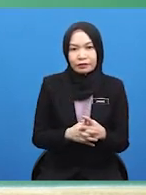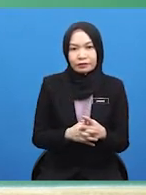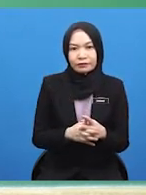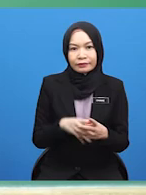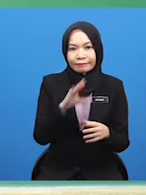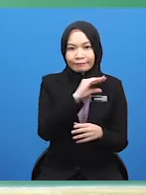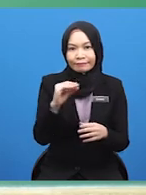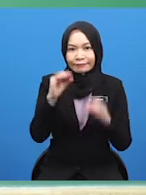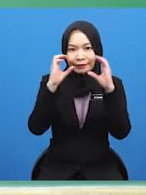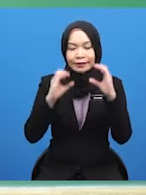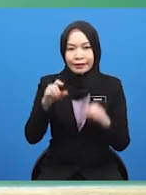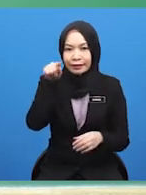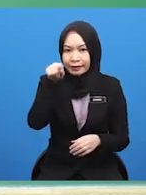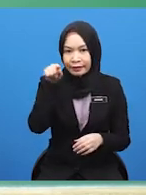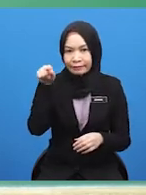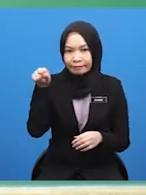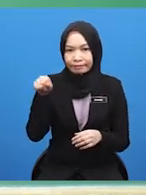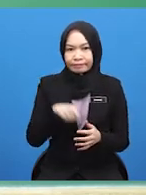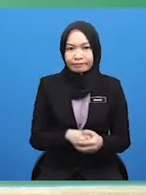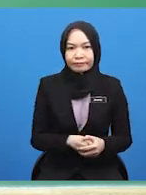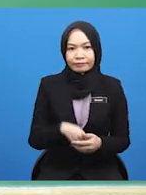Teknik titik, pointillism,